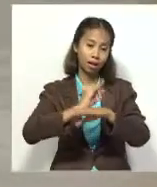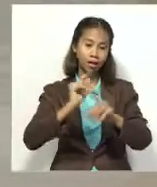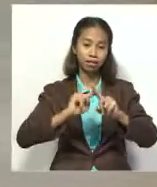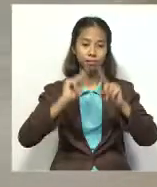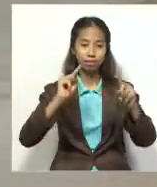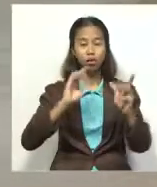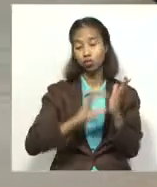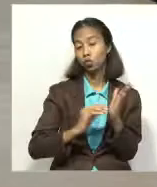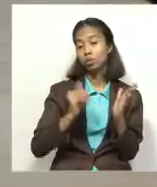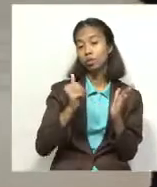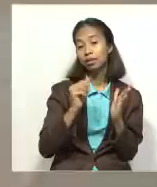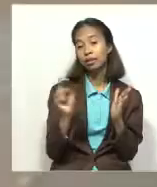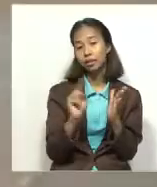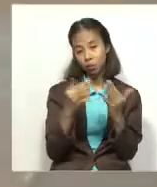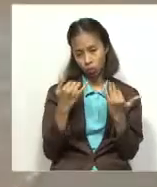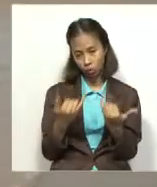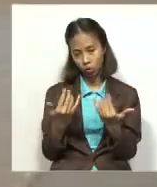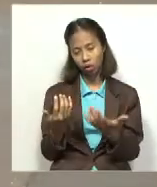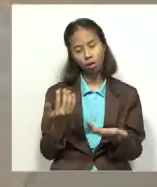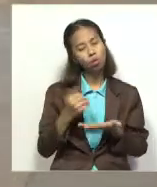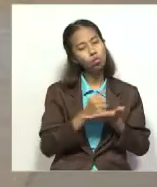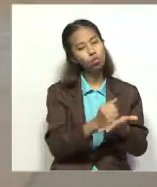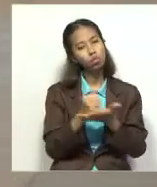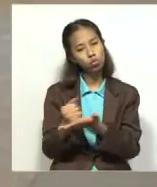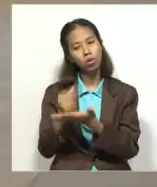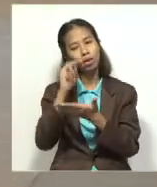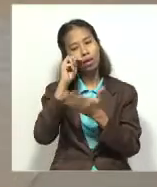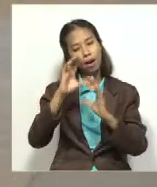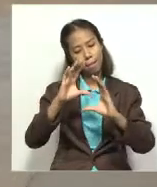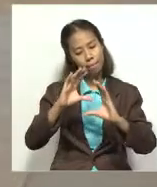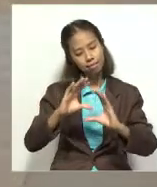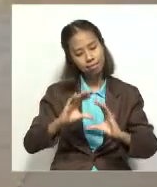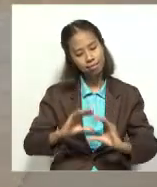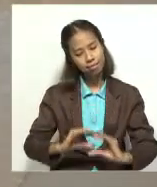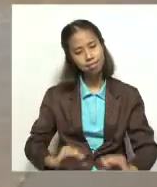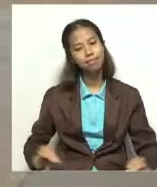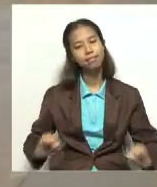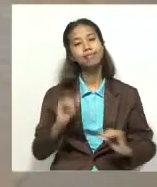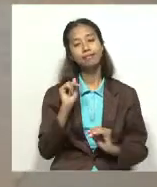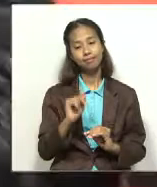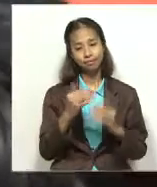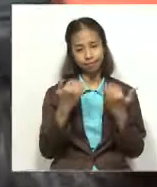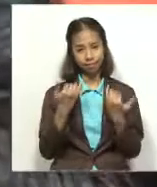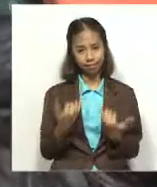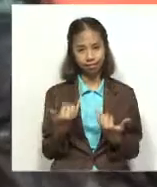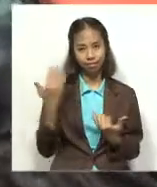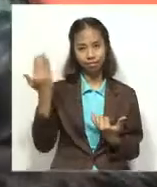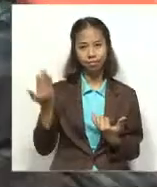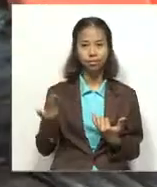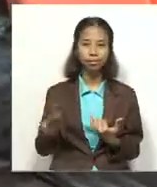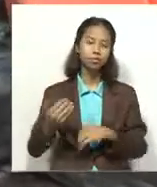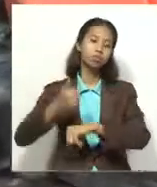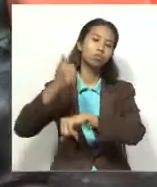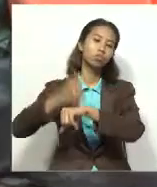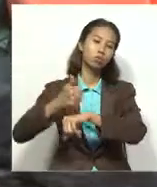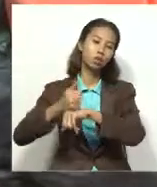คดีขณะนี้เนี่ยค่ะจากความช่วยเหลือของทุกฝ่ายนะคะระดับน้ำก็ลดลงแล้วด้วยส่วนท่านผู้ว่านรงศักดิ์โอสถนากรผู้ว่